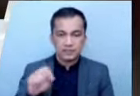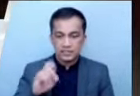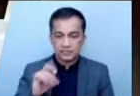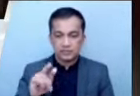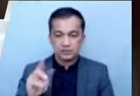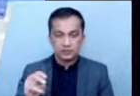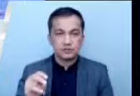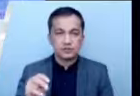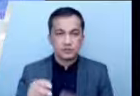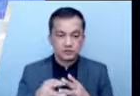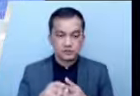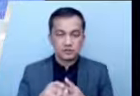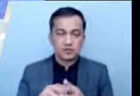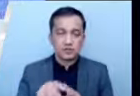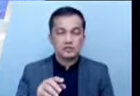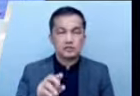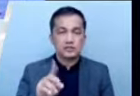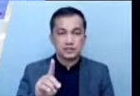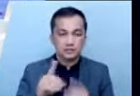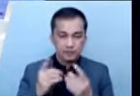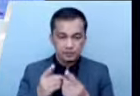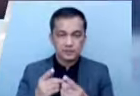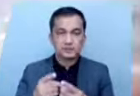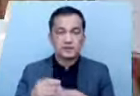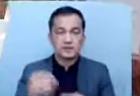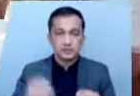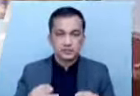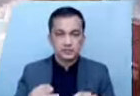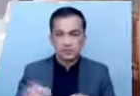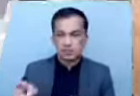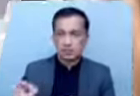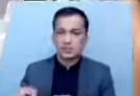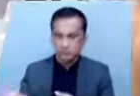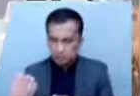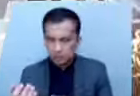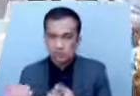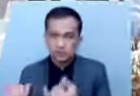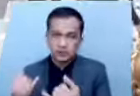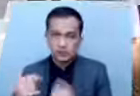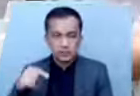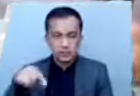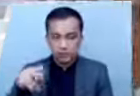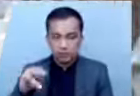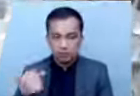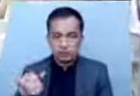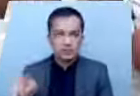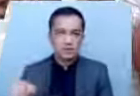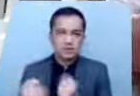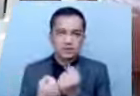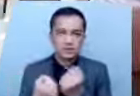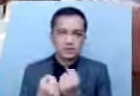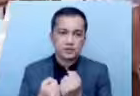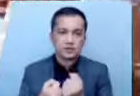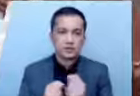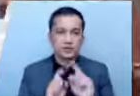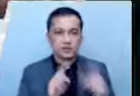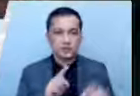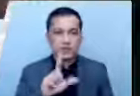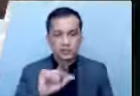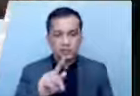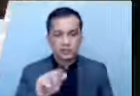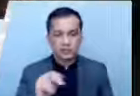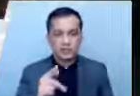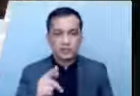Department of Justice. Kinukuha pa namin ang panig ni Kibuloy. Ang kanyang mga taga-suporta, nasa Liwasang Bonifacio para sa isang prayer